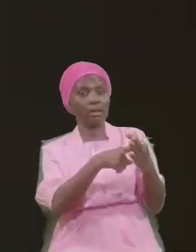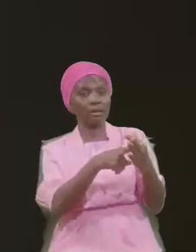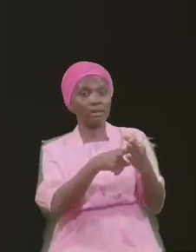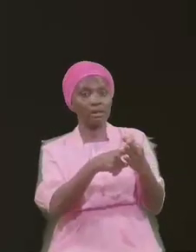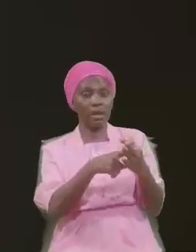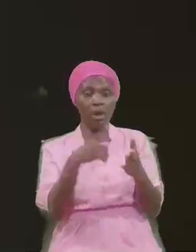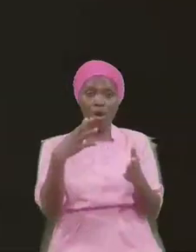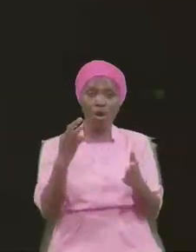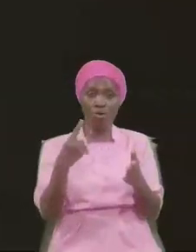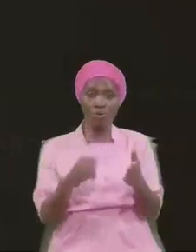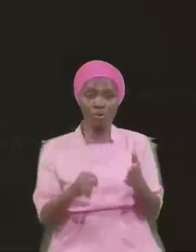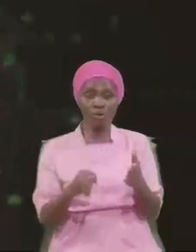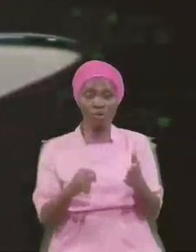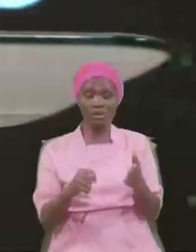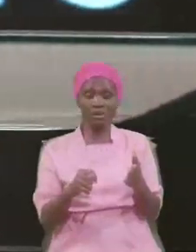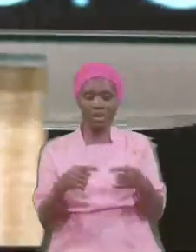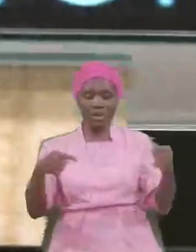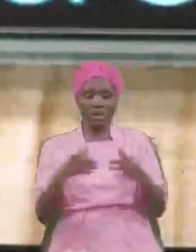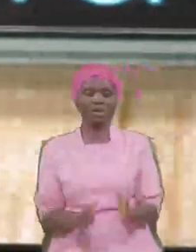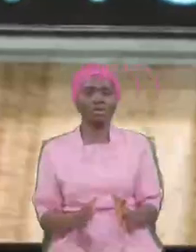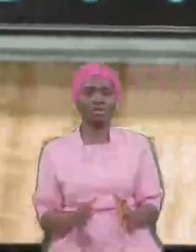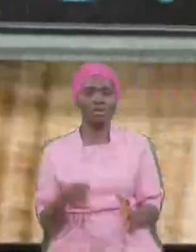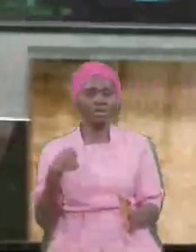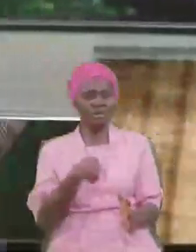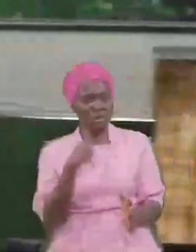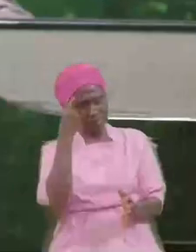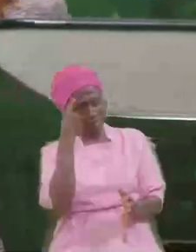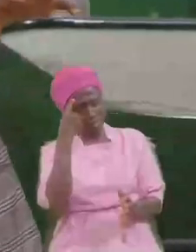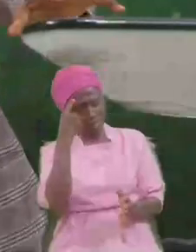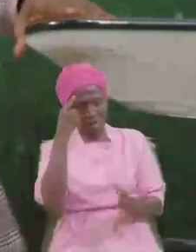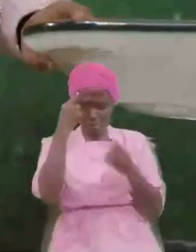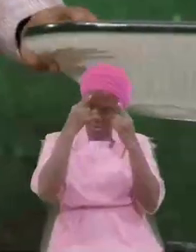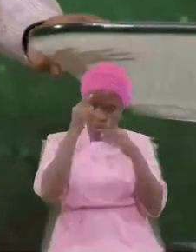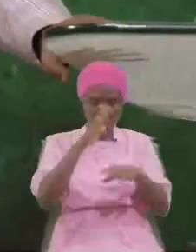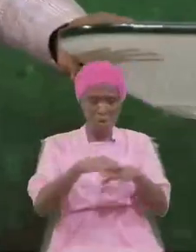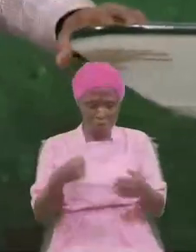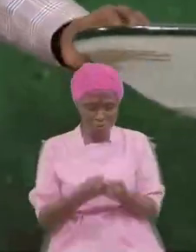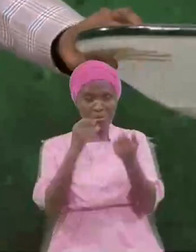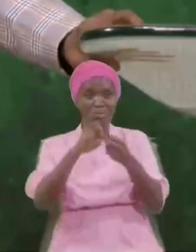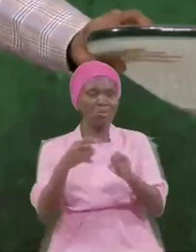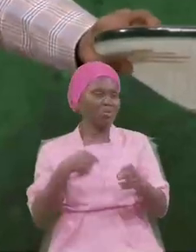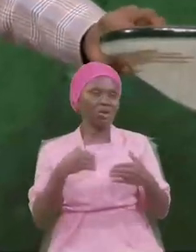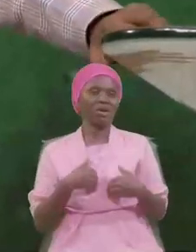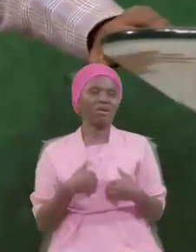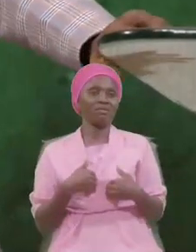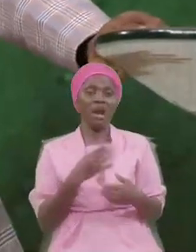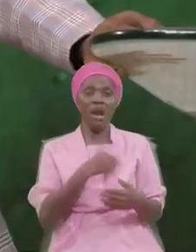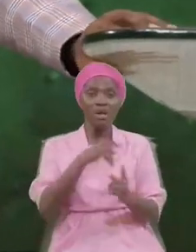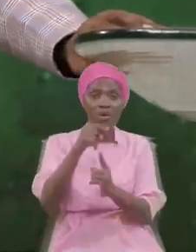de l'apparence de l'ennemi. Nous méditons des défis que nous avons. Et plus on y pense,